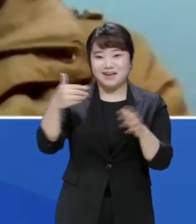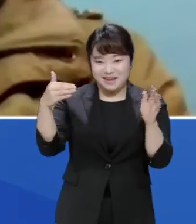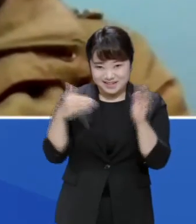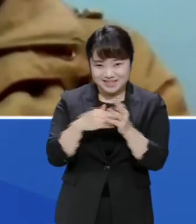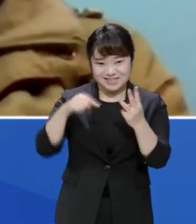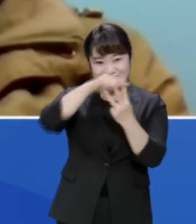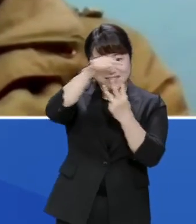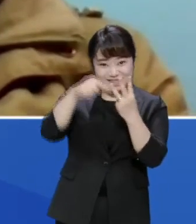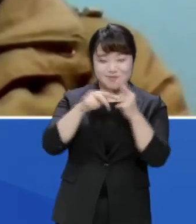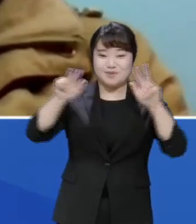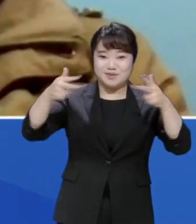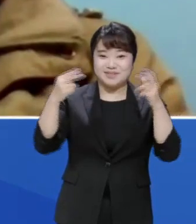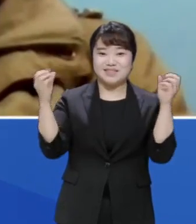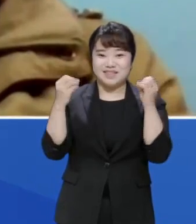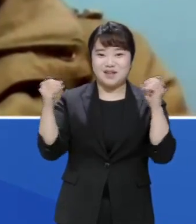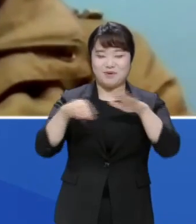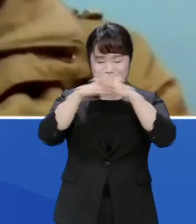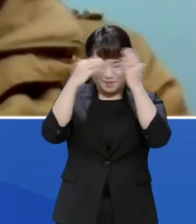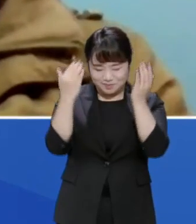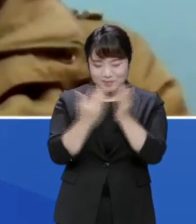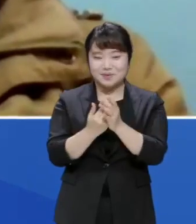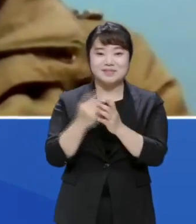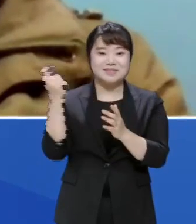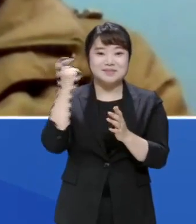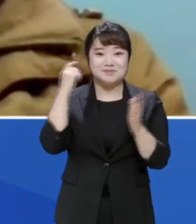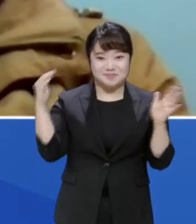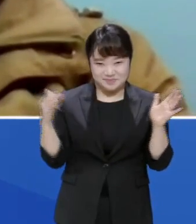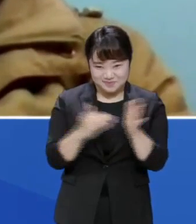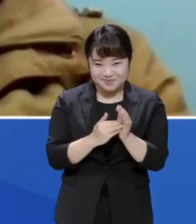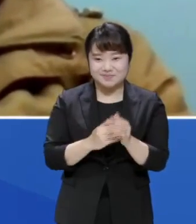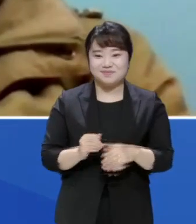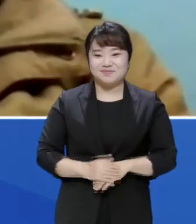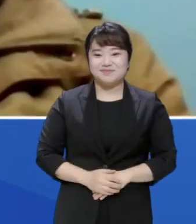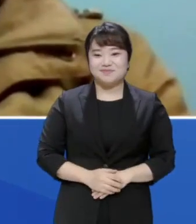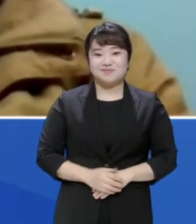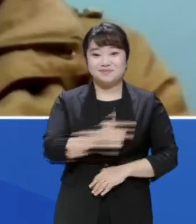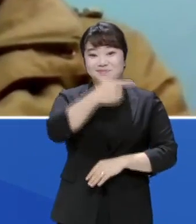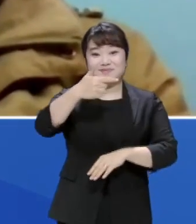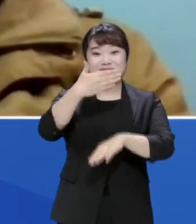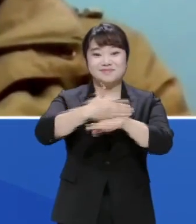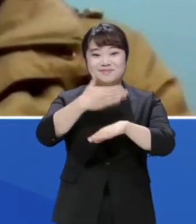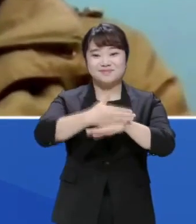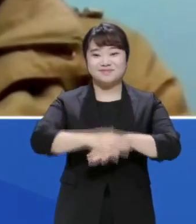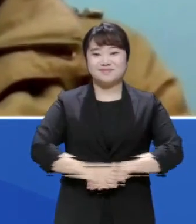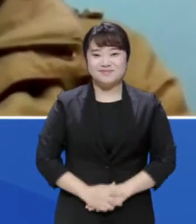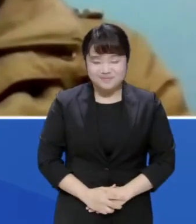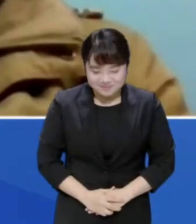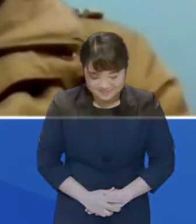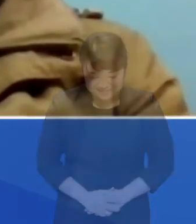전해주는 3명의 주민통신원과 새해 활동 계획 등에 대해서 알아봤습니다. 오늘 말씀 고맙습니다. 감사합니다.